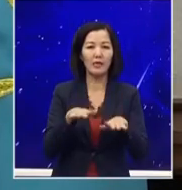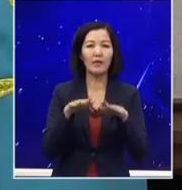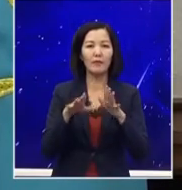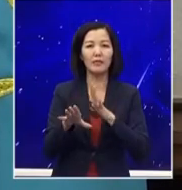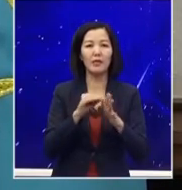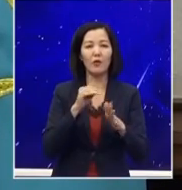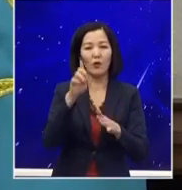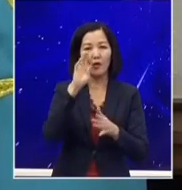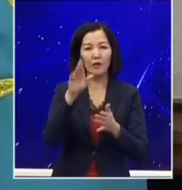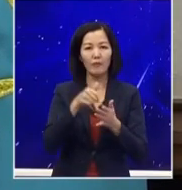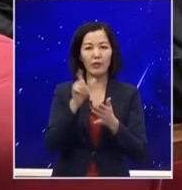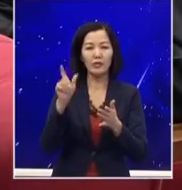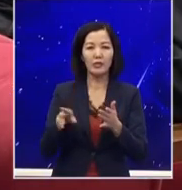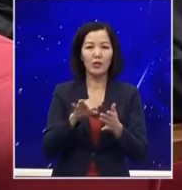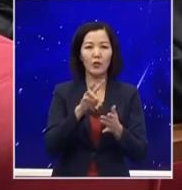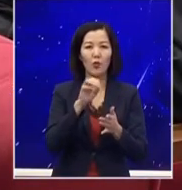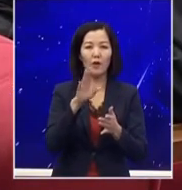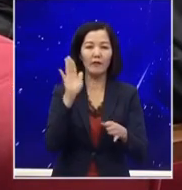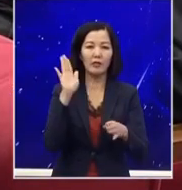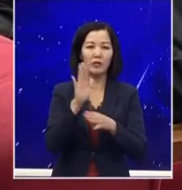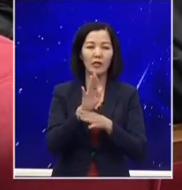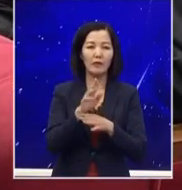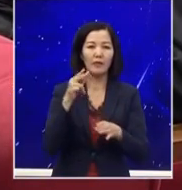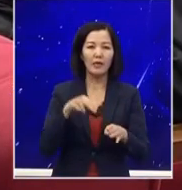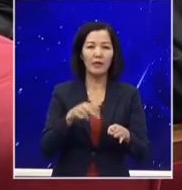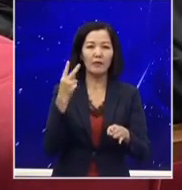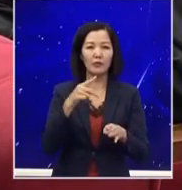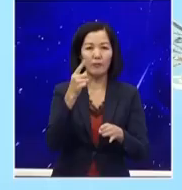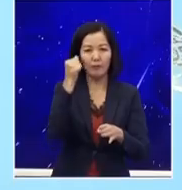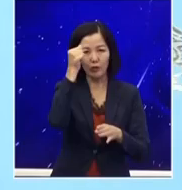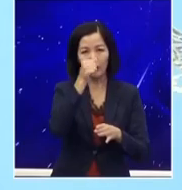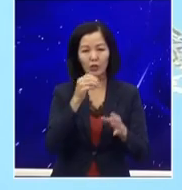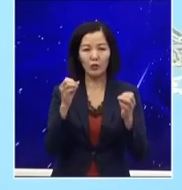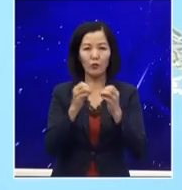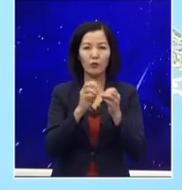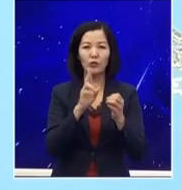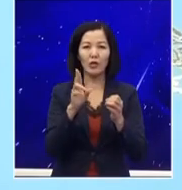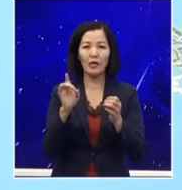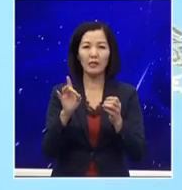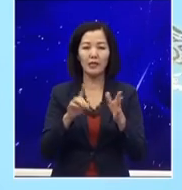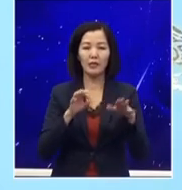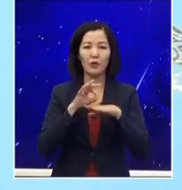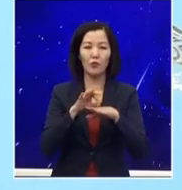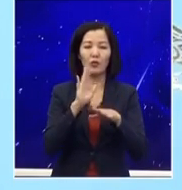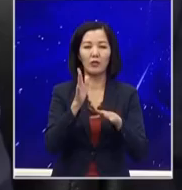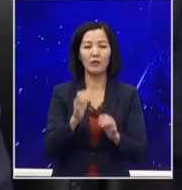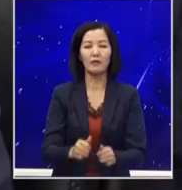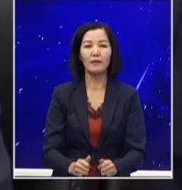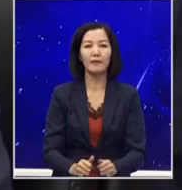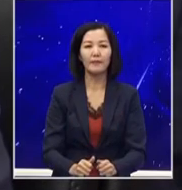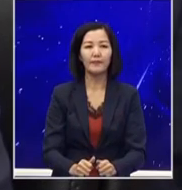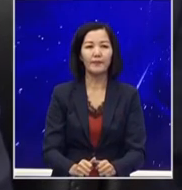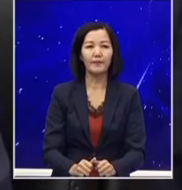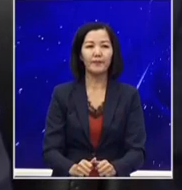парламентінің сайлауымен мемлекет басшысы Қасым-Жомарт Тоқаевтың жарлығымен 2021 жылдың 10-шы қаңтарында өтеді.